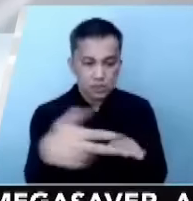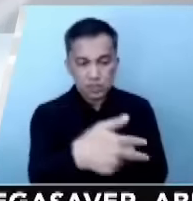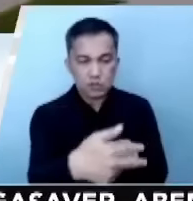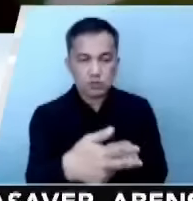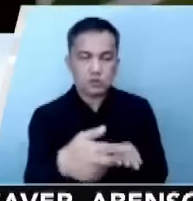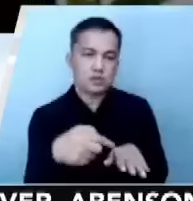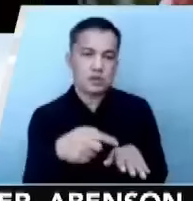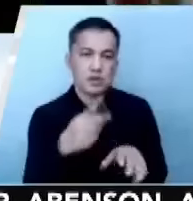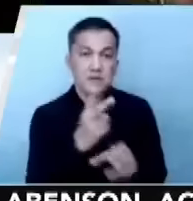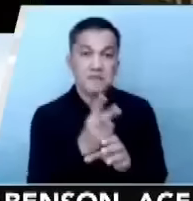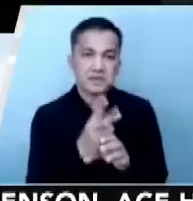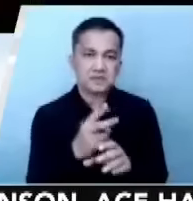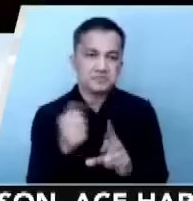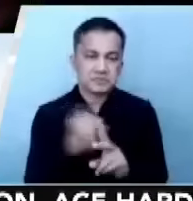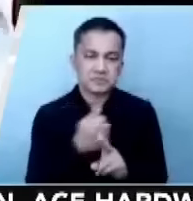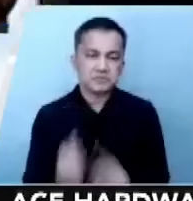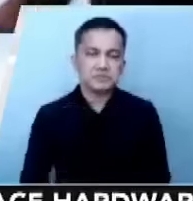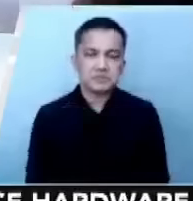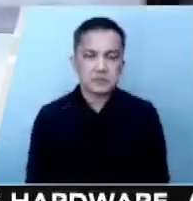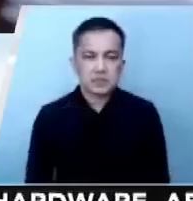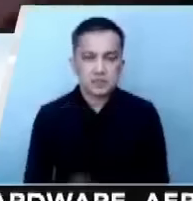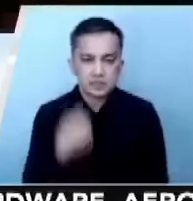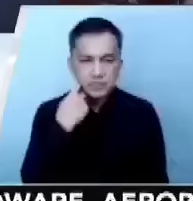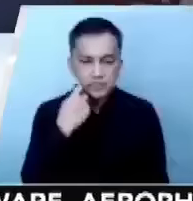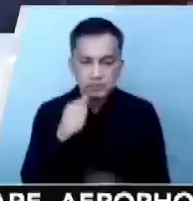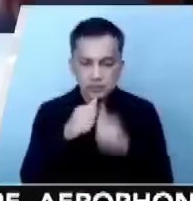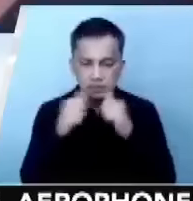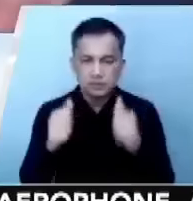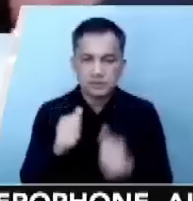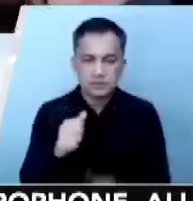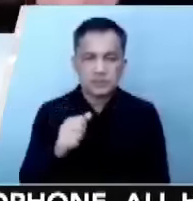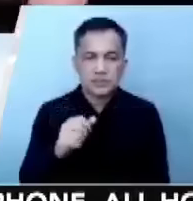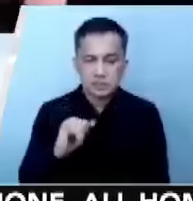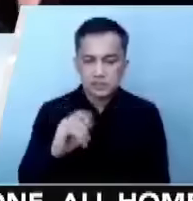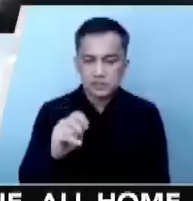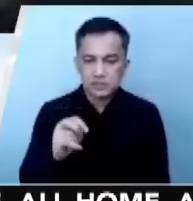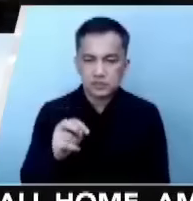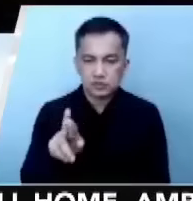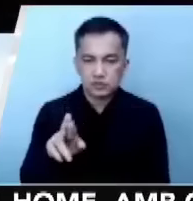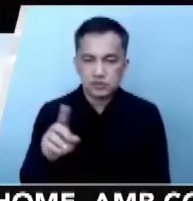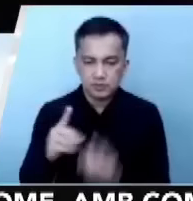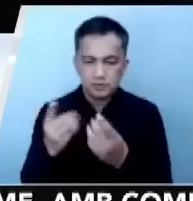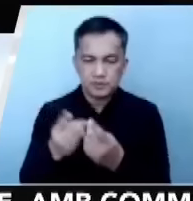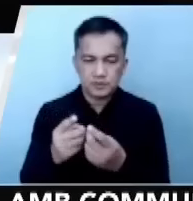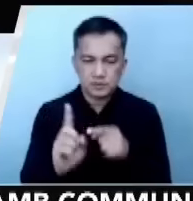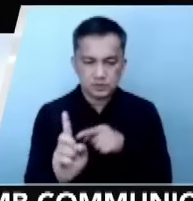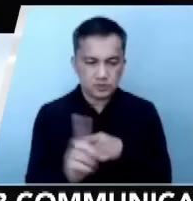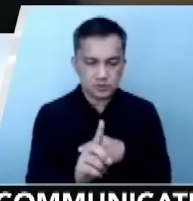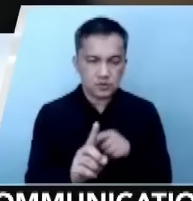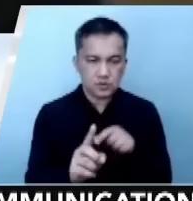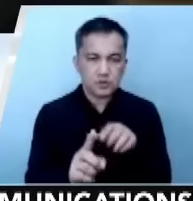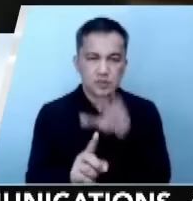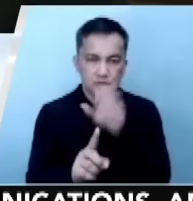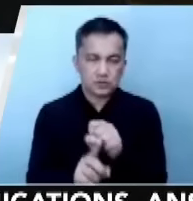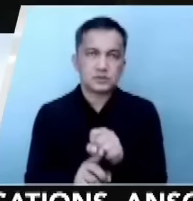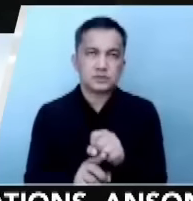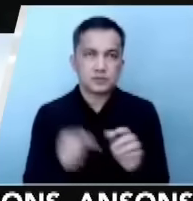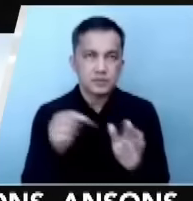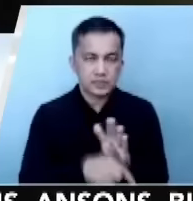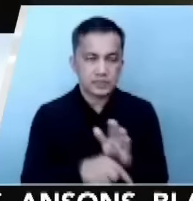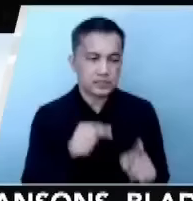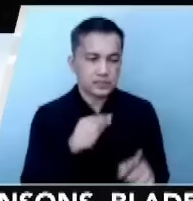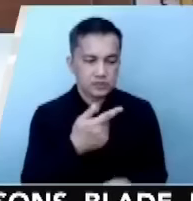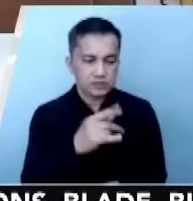biktima. Kanina, inanunsyo ng Interior Department na hawak na nito ang gunman sa pagpatay kay Gutierrez na mataas na opisyal